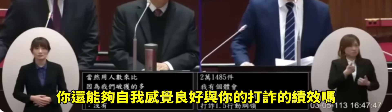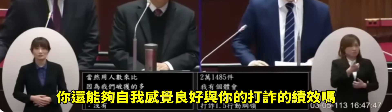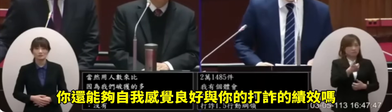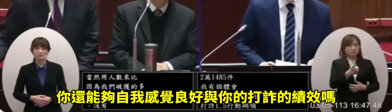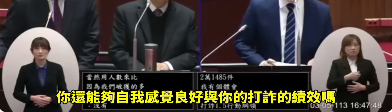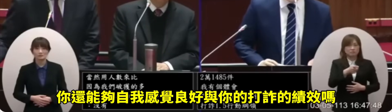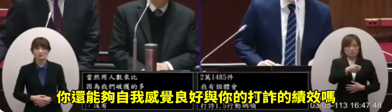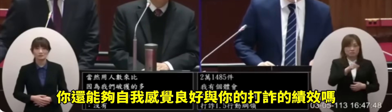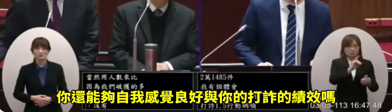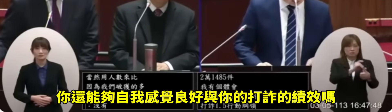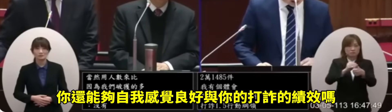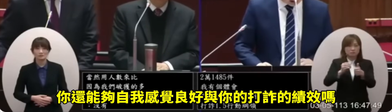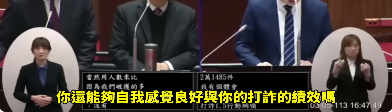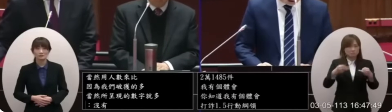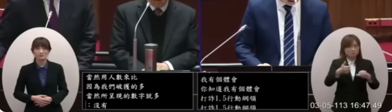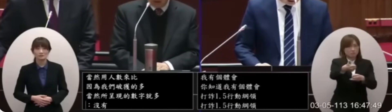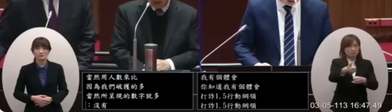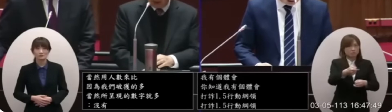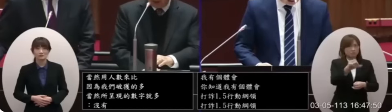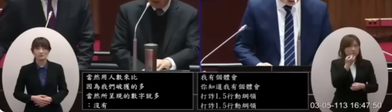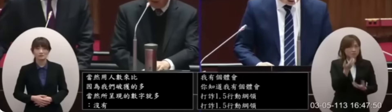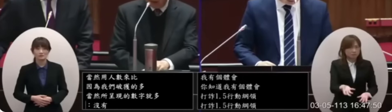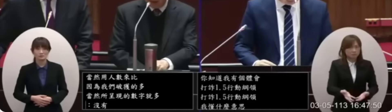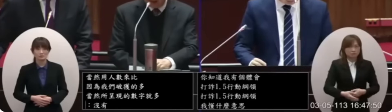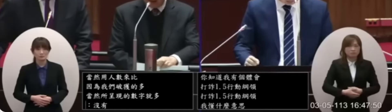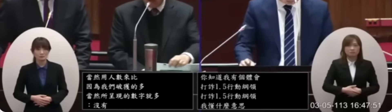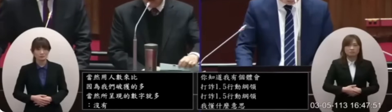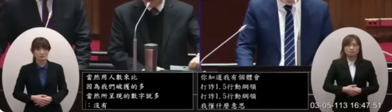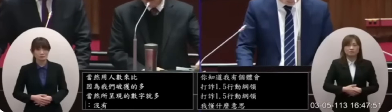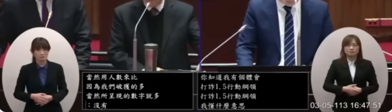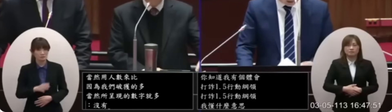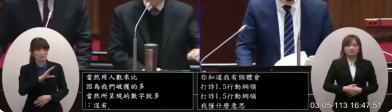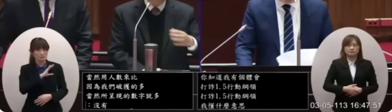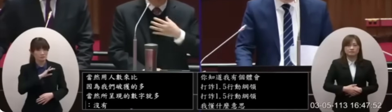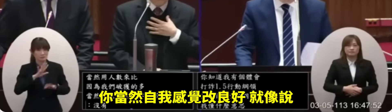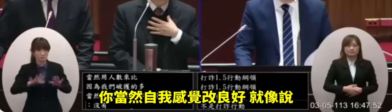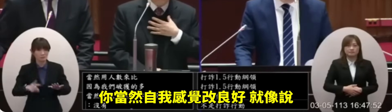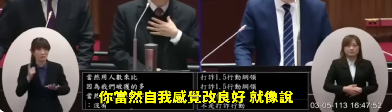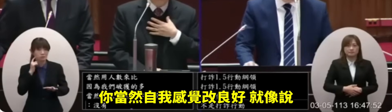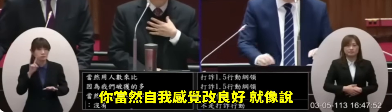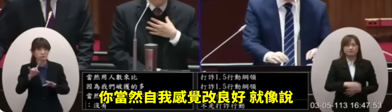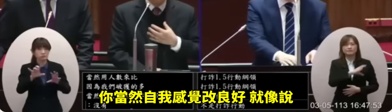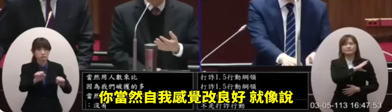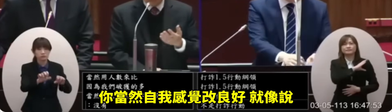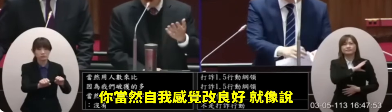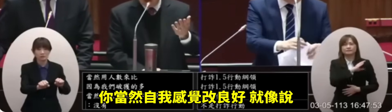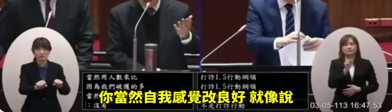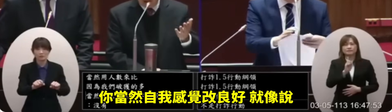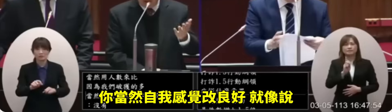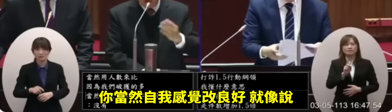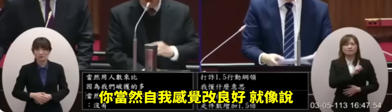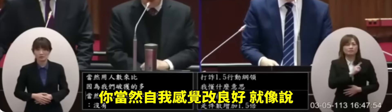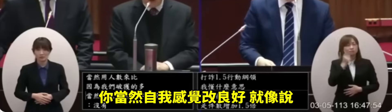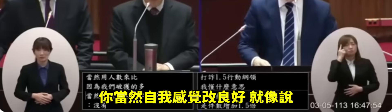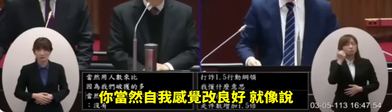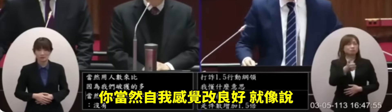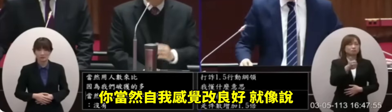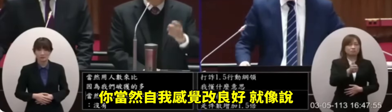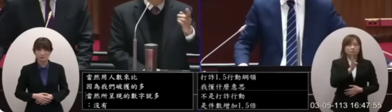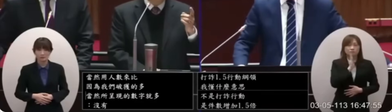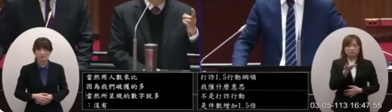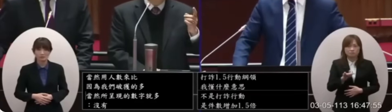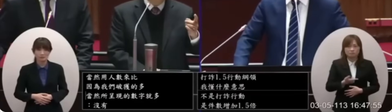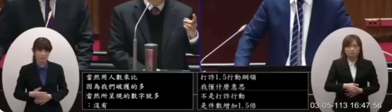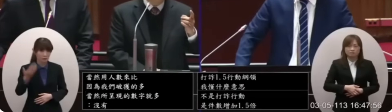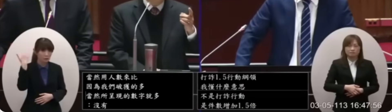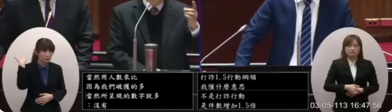的打诈的绩效吗？ 当然了，我们打诈我 当然自我感觉良好。就像说